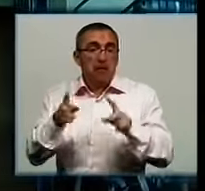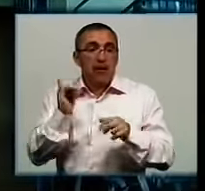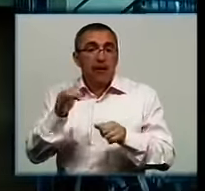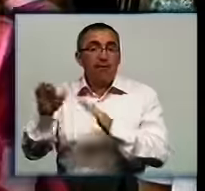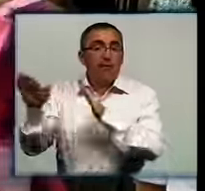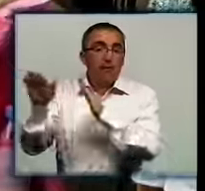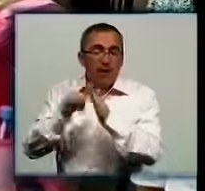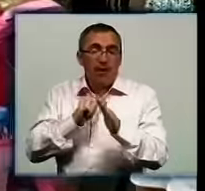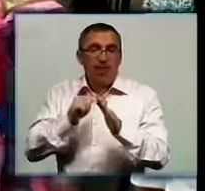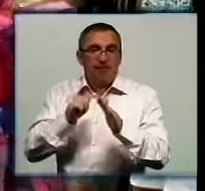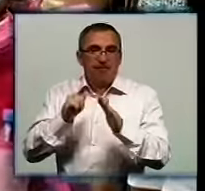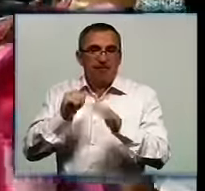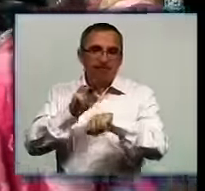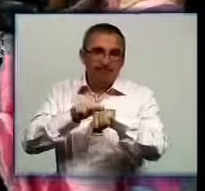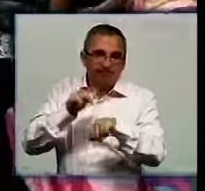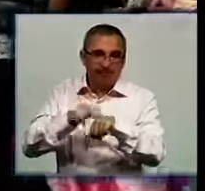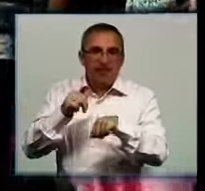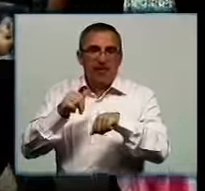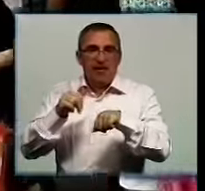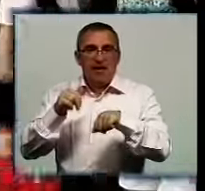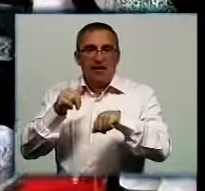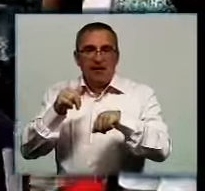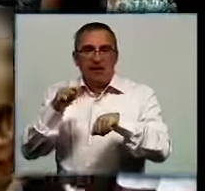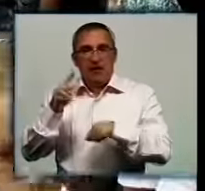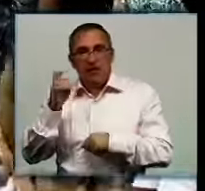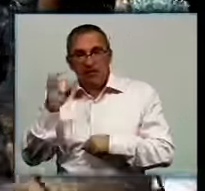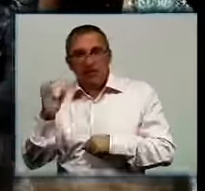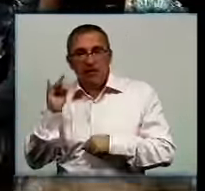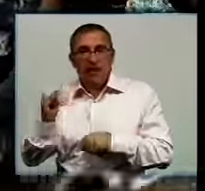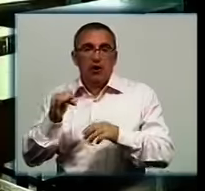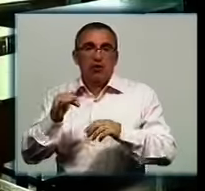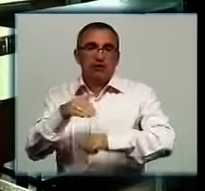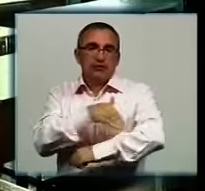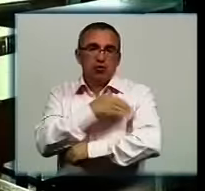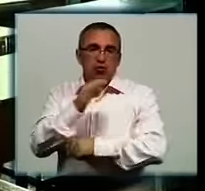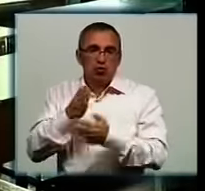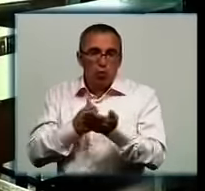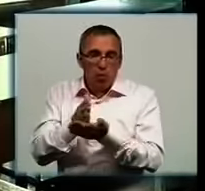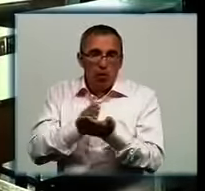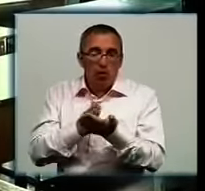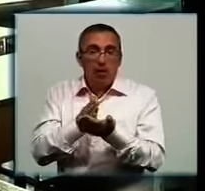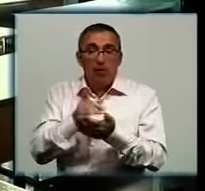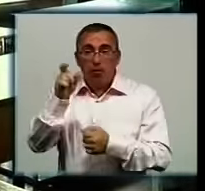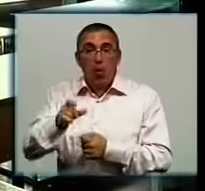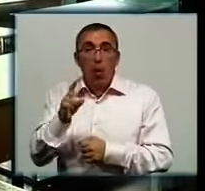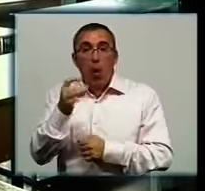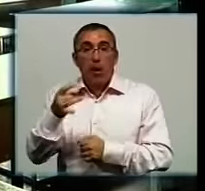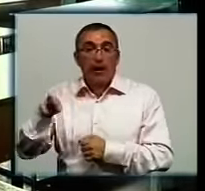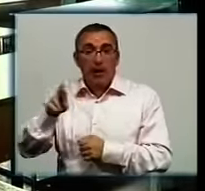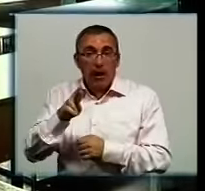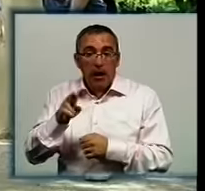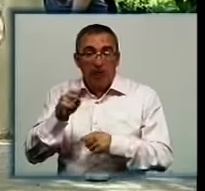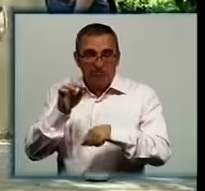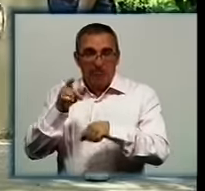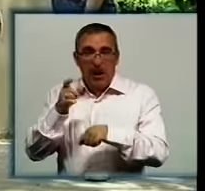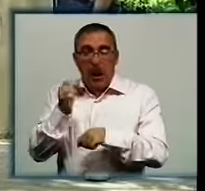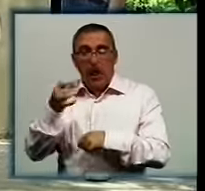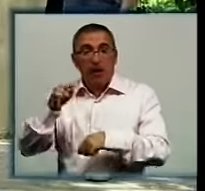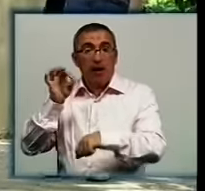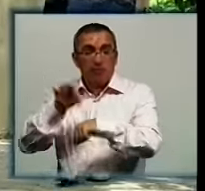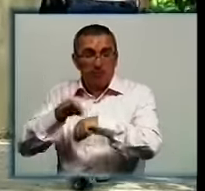викликали рятувальників та міліцію. Приміщення перевірили працівники Держсанепідслужби. Одну з учениць, яка хворіє на алергію, у цілях профілактики, таки